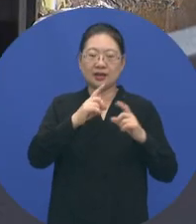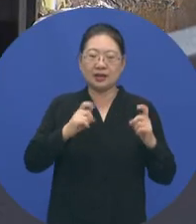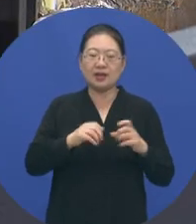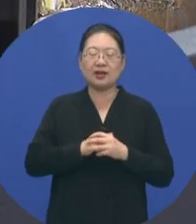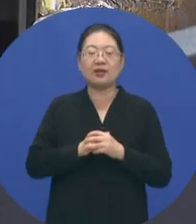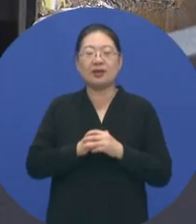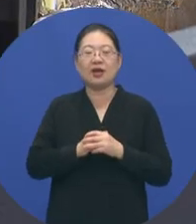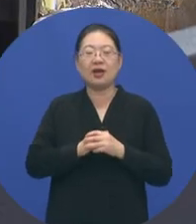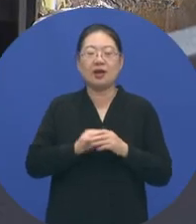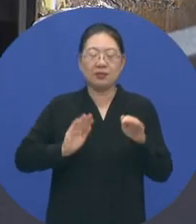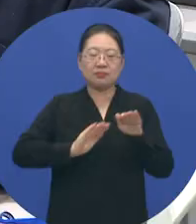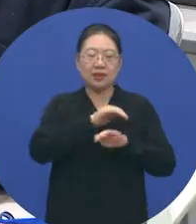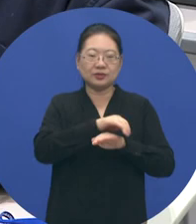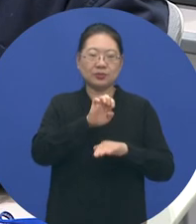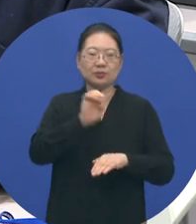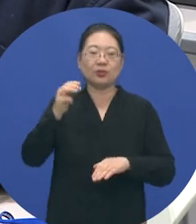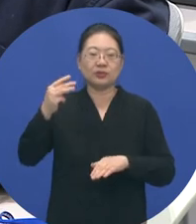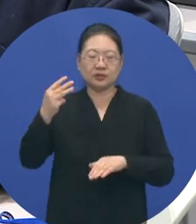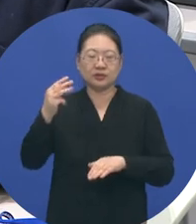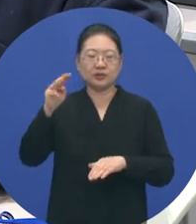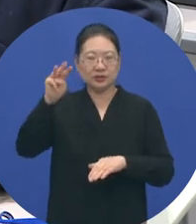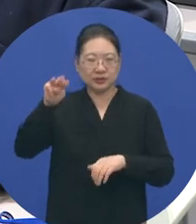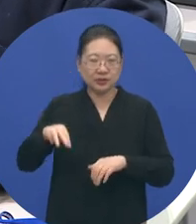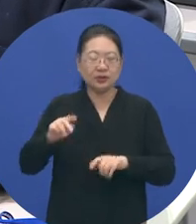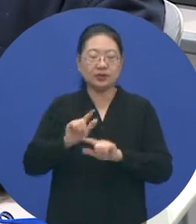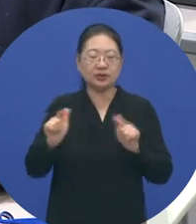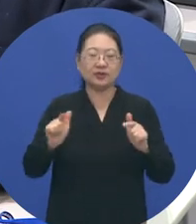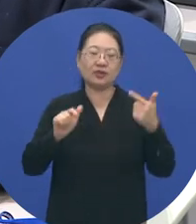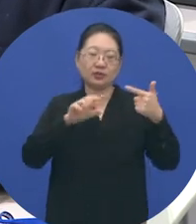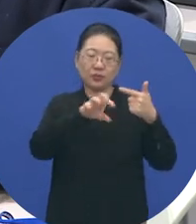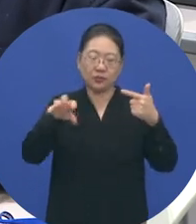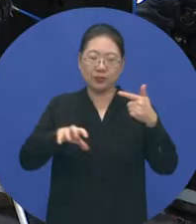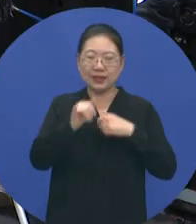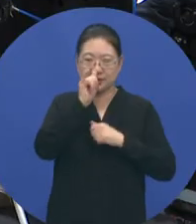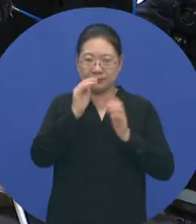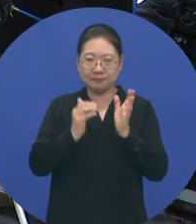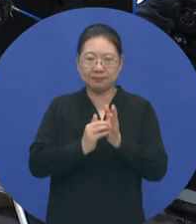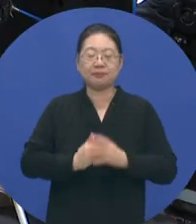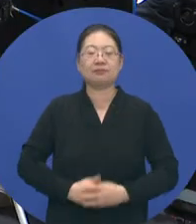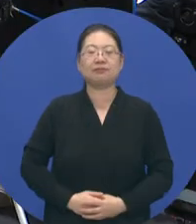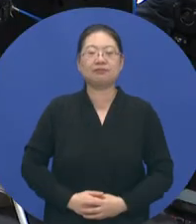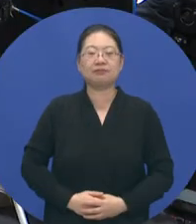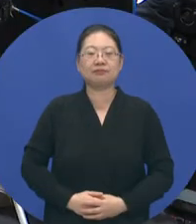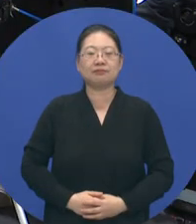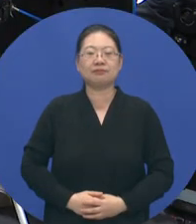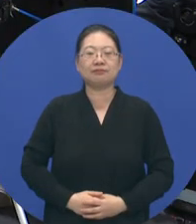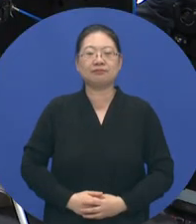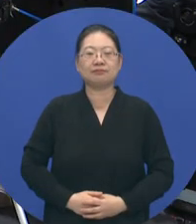북부지역 의정부 파주 포천 등 총 6곳의 경기도 의료원 공공병원이 운영 중입니다.